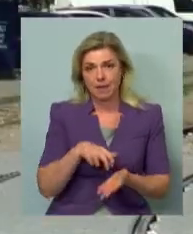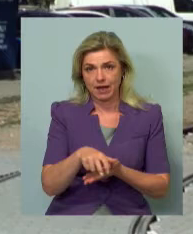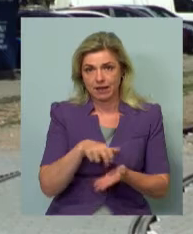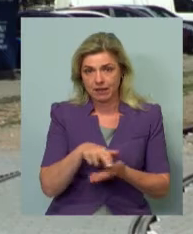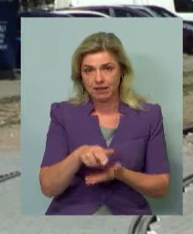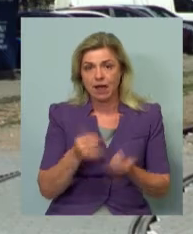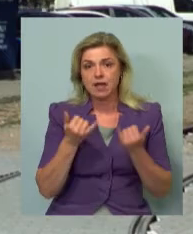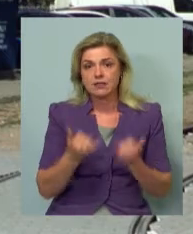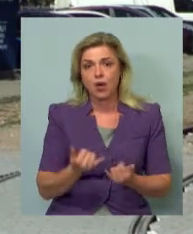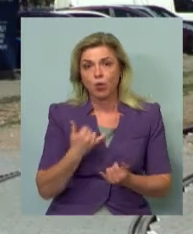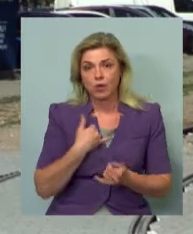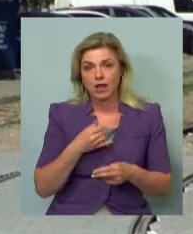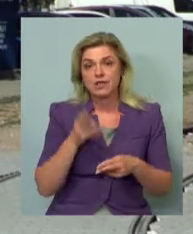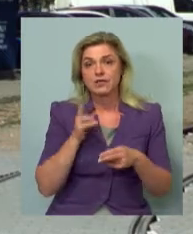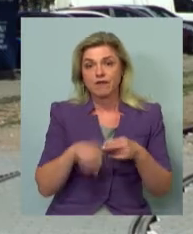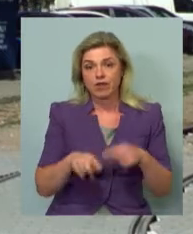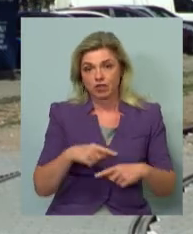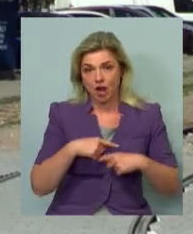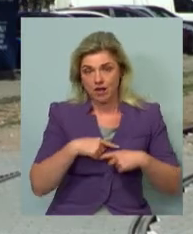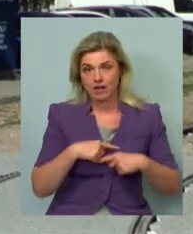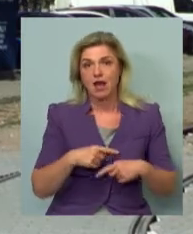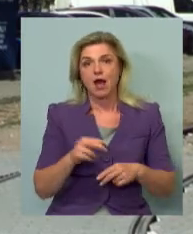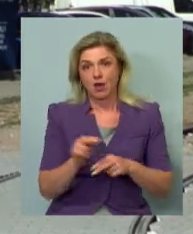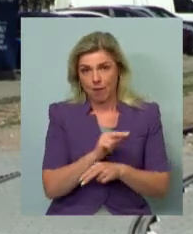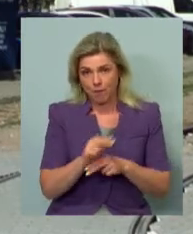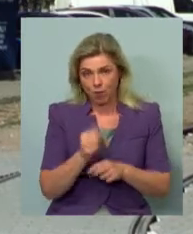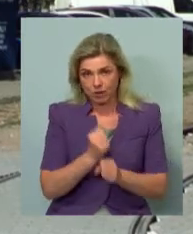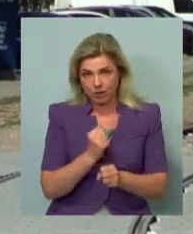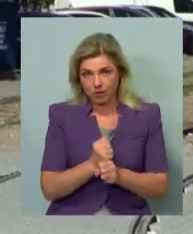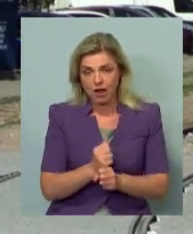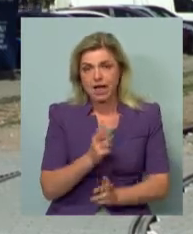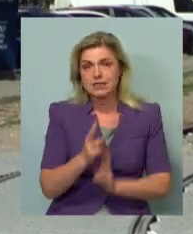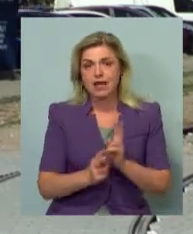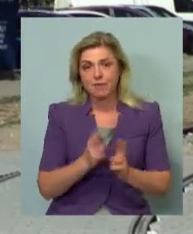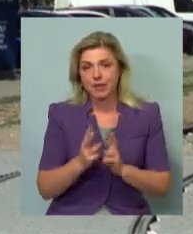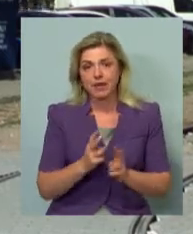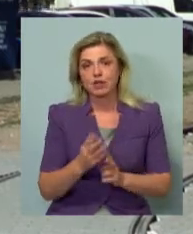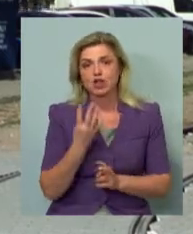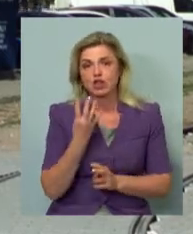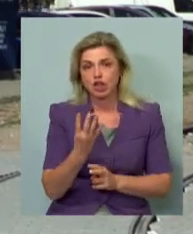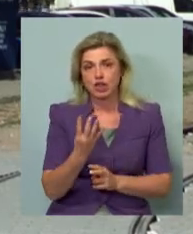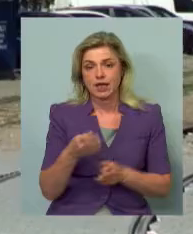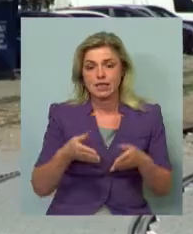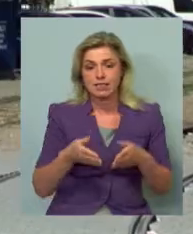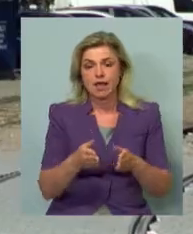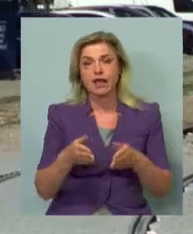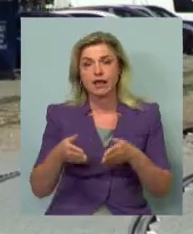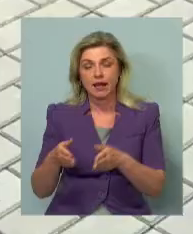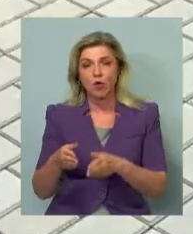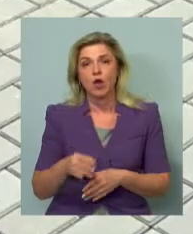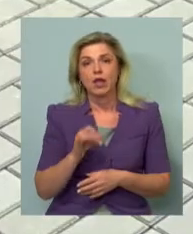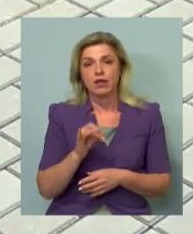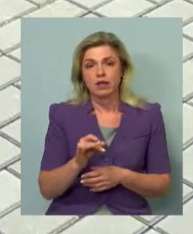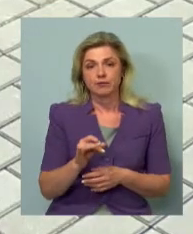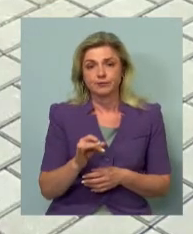в нас вже на завершальній стадії ці роботи замінено з одного боку 4 секції рейок, зокрема